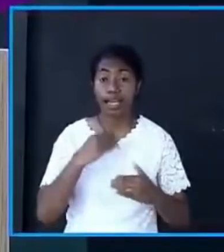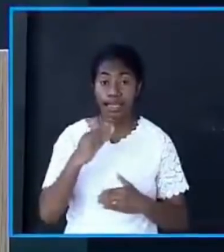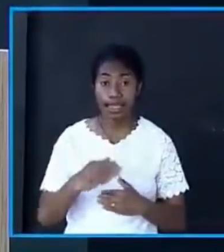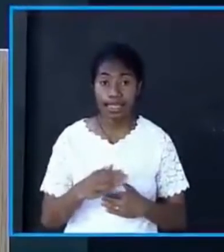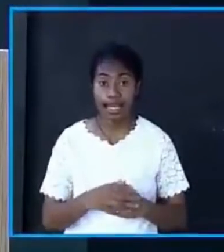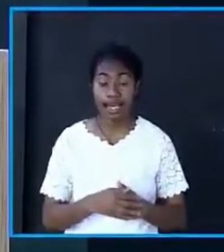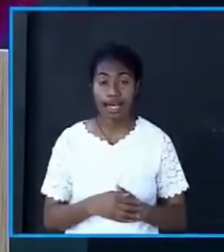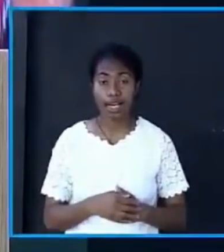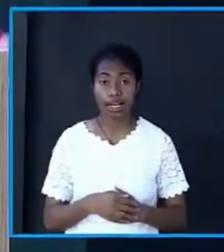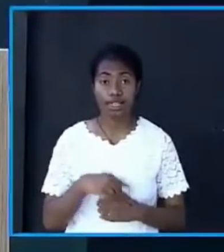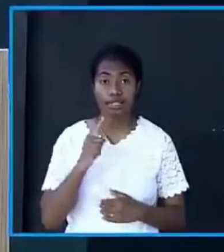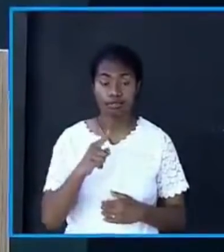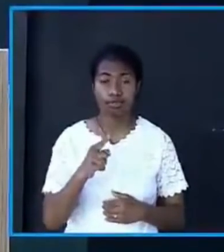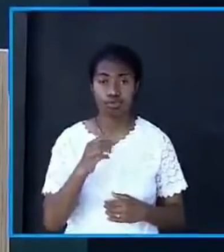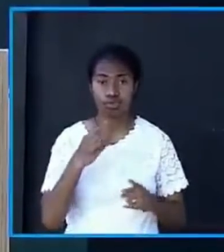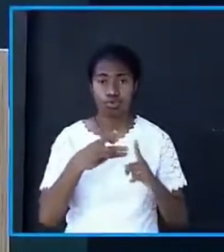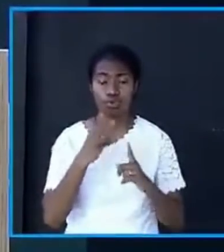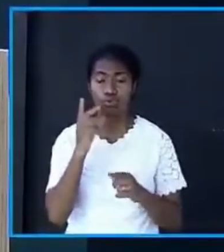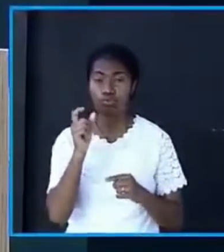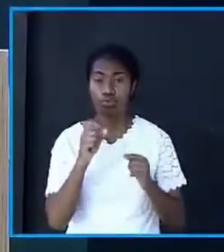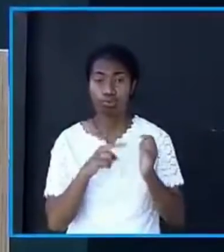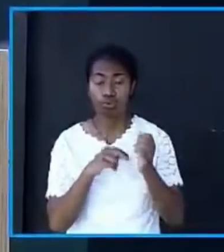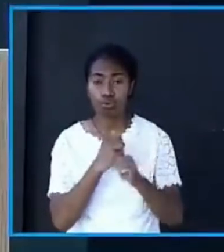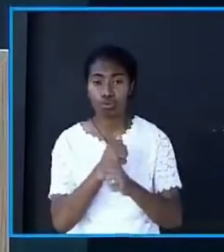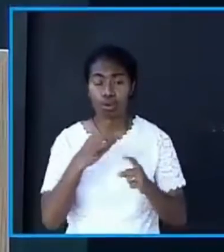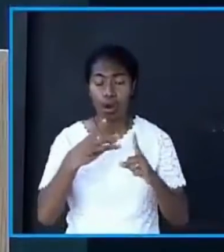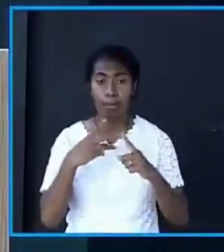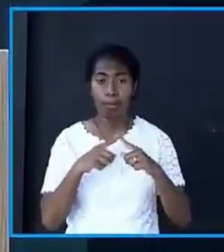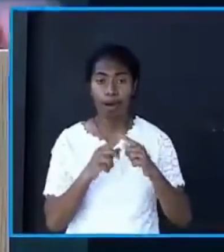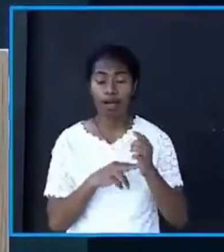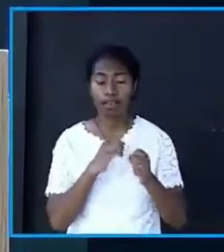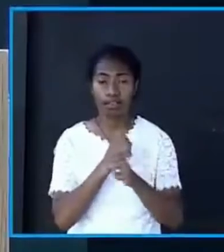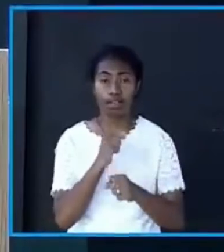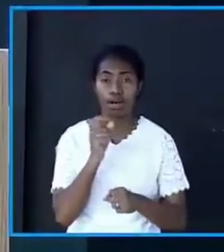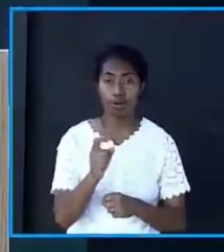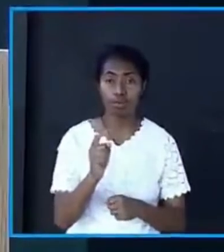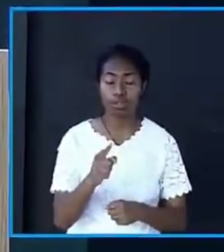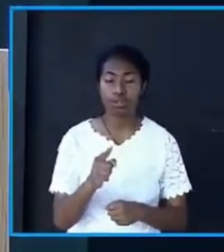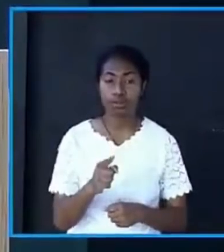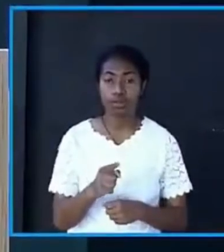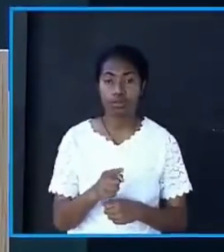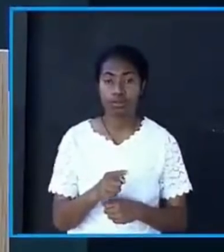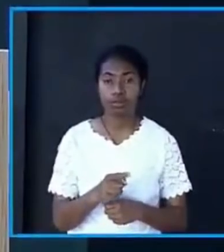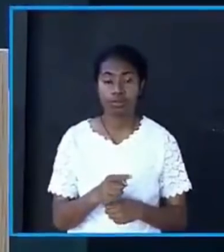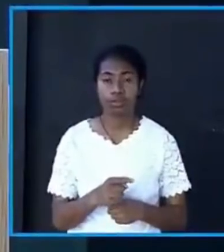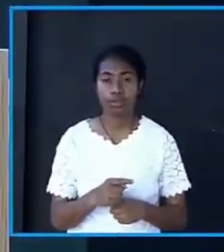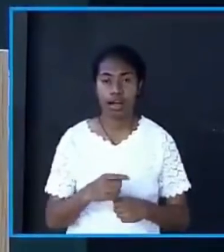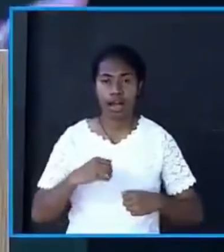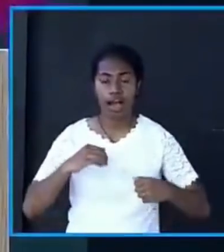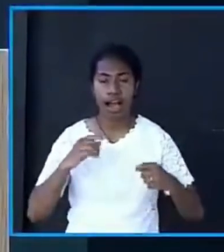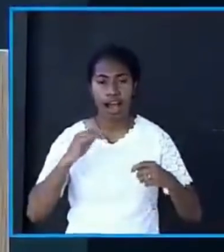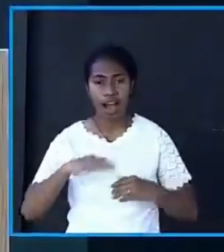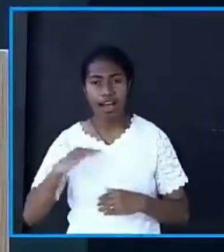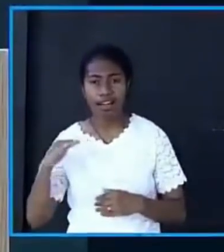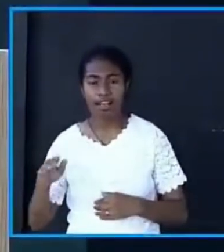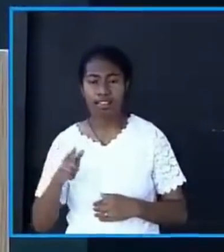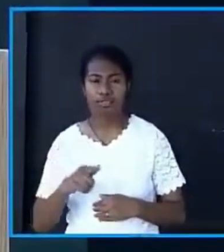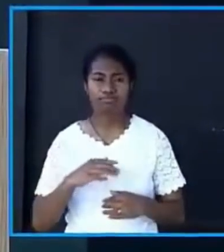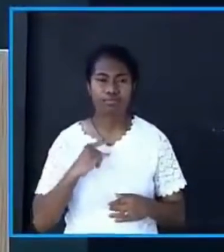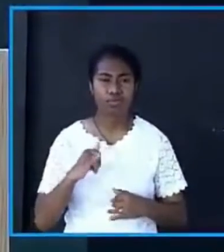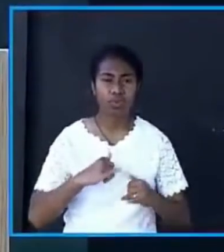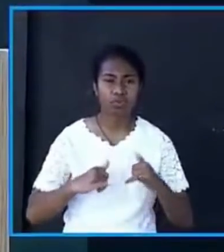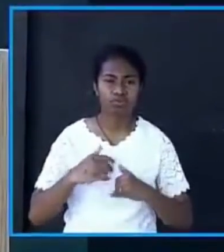induk bangau itu sudah menjerit uang sehingga dia tidak bisa lagi cari makan anaknya secara bergerombol